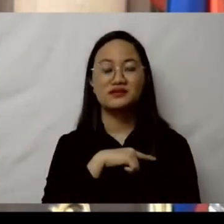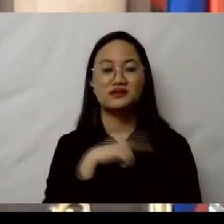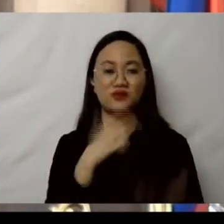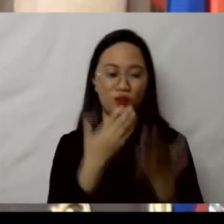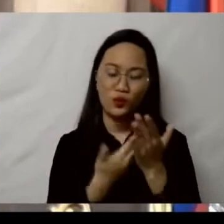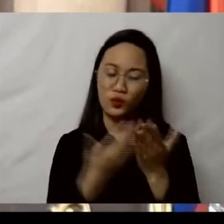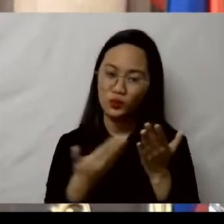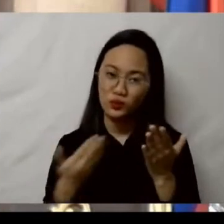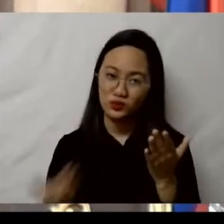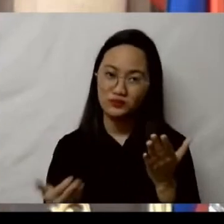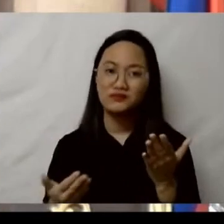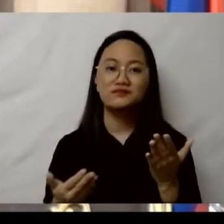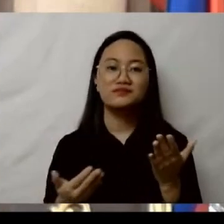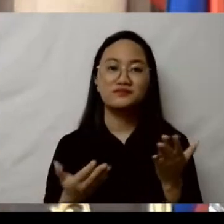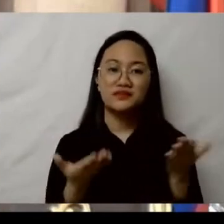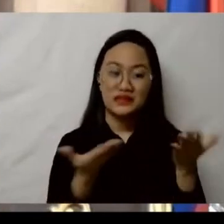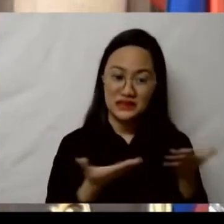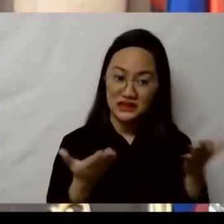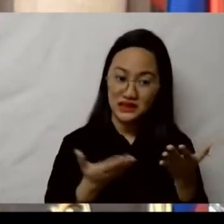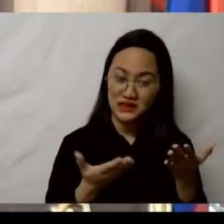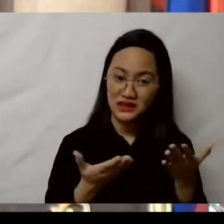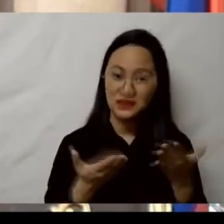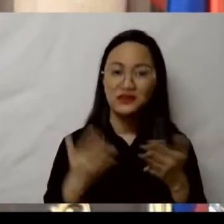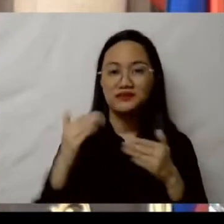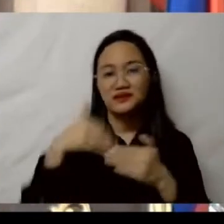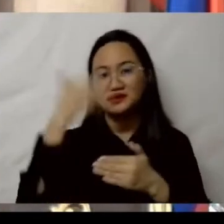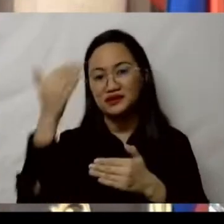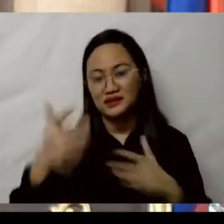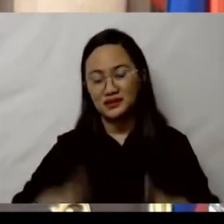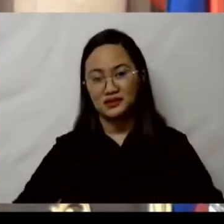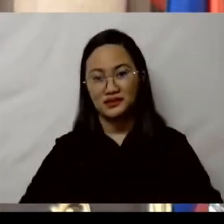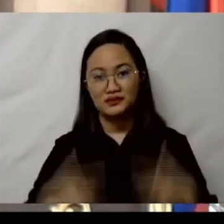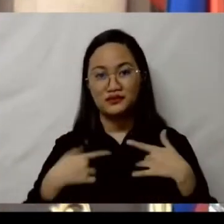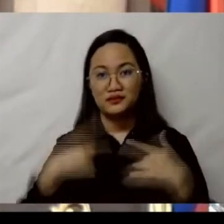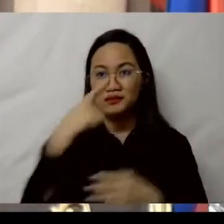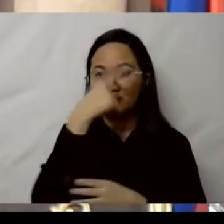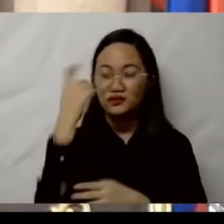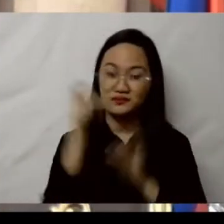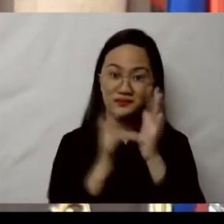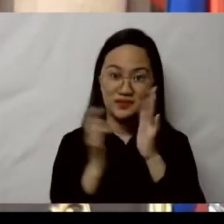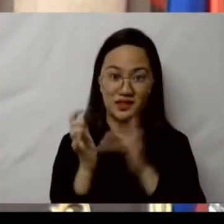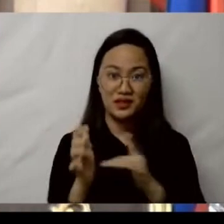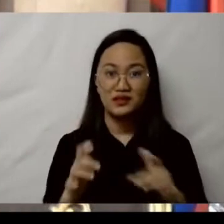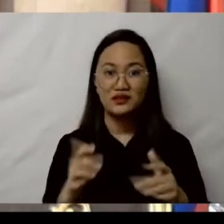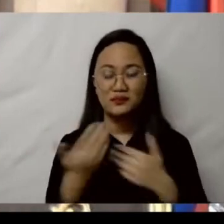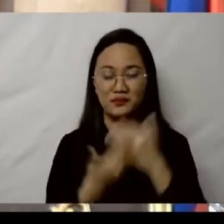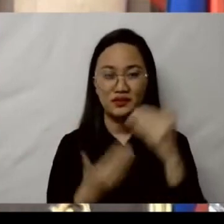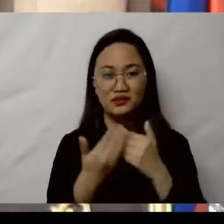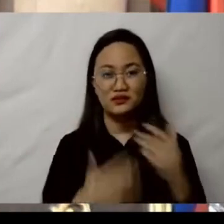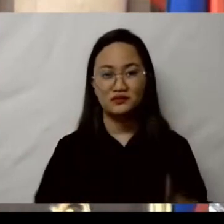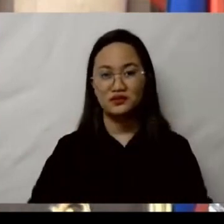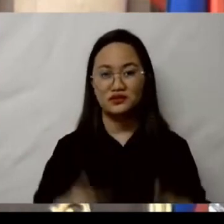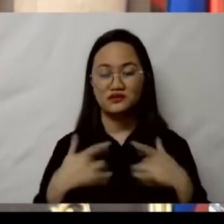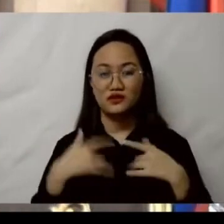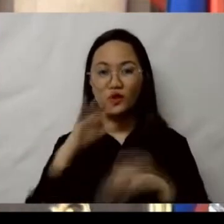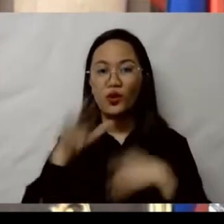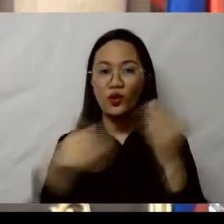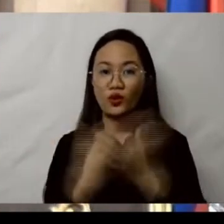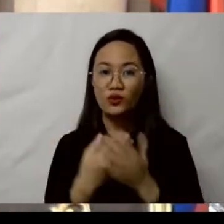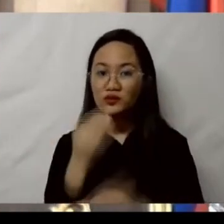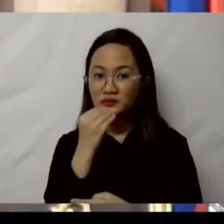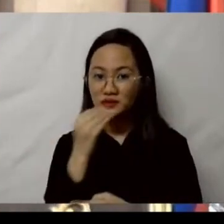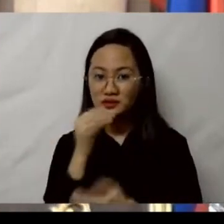kabila. Sapagkat siya ang tinapay ng buhay at ang lahat ng kumakain sa kanya at sa kanyang salita ay